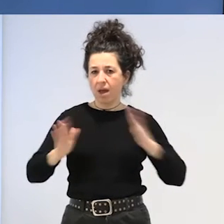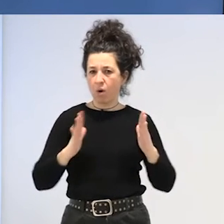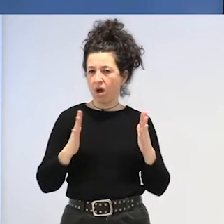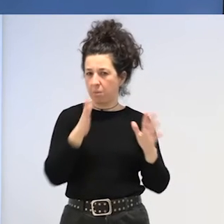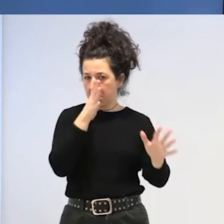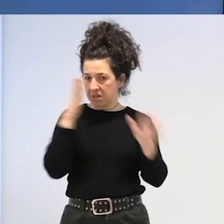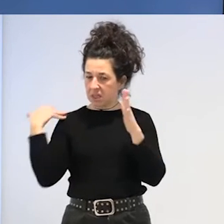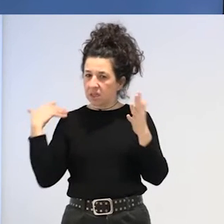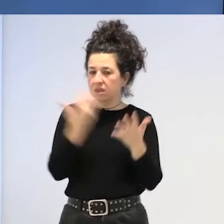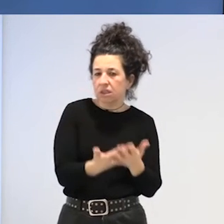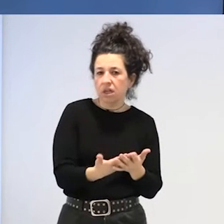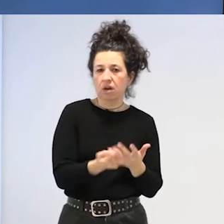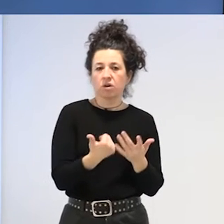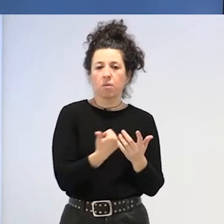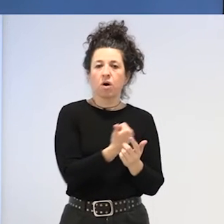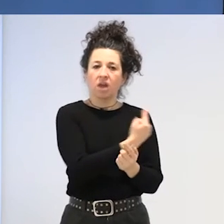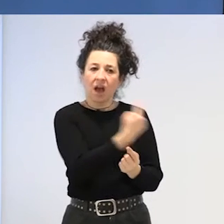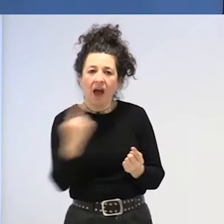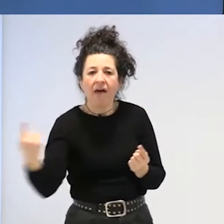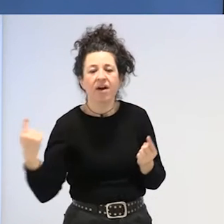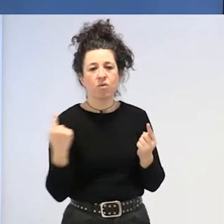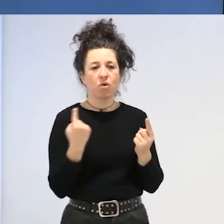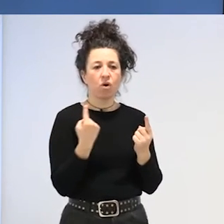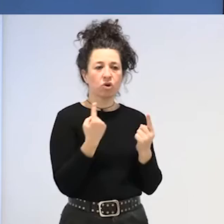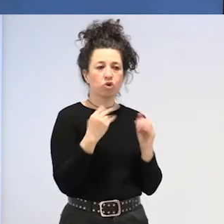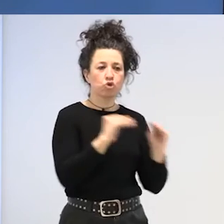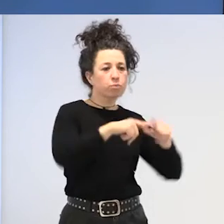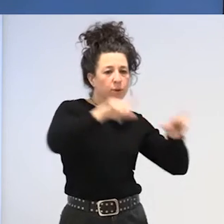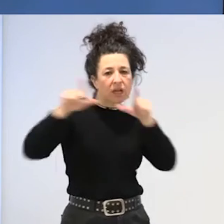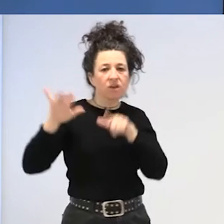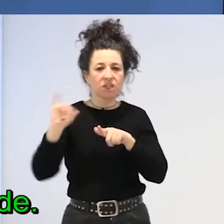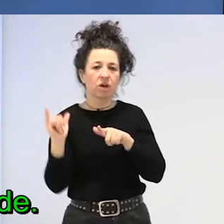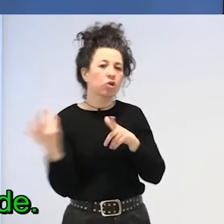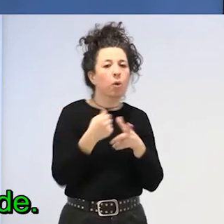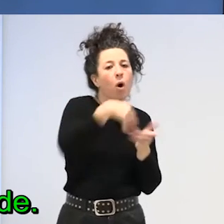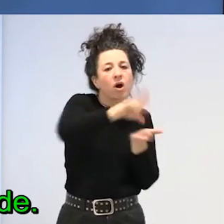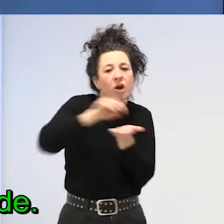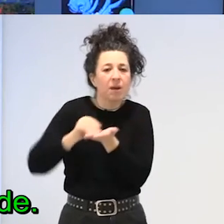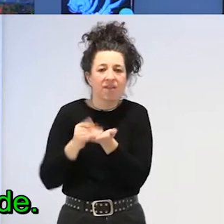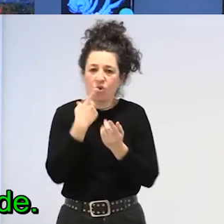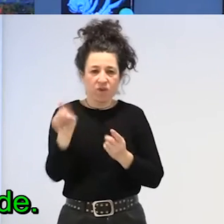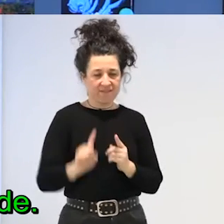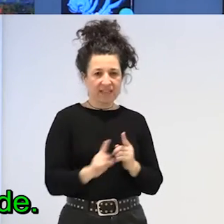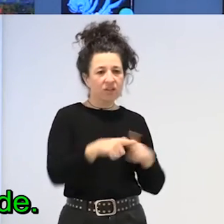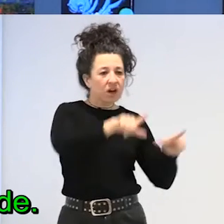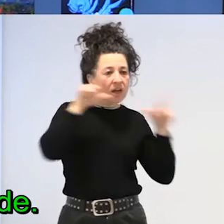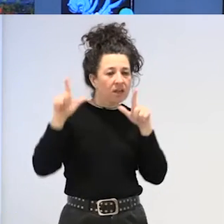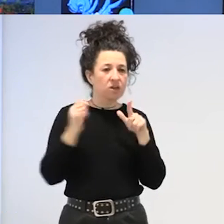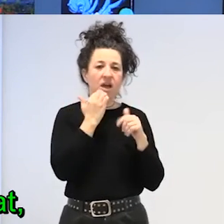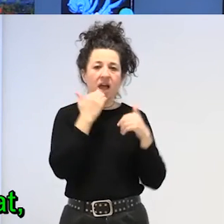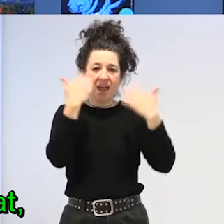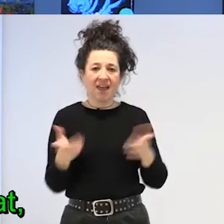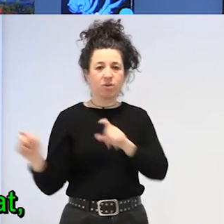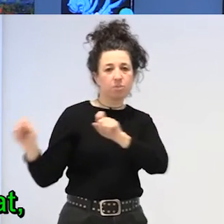ba, banan-banan arreta jasotzeko eta ez antologietan denak sartuta. Eta adibide batzuk hemen